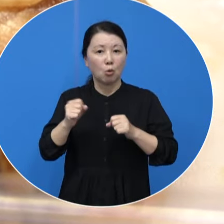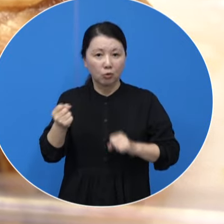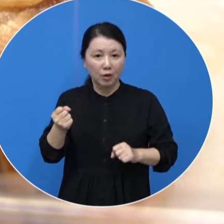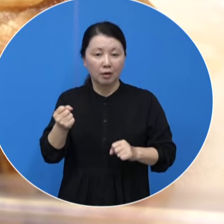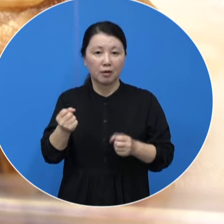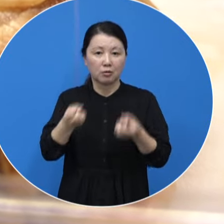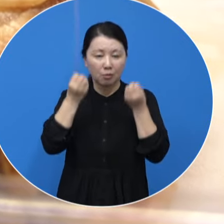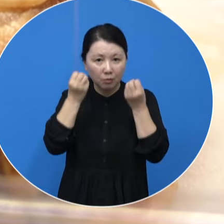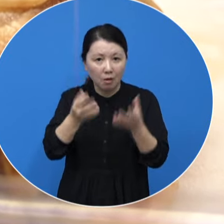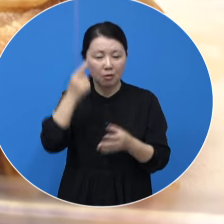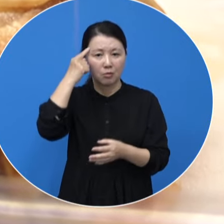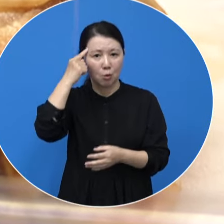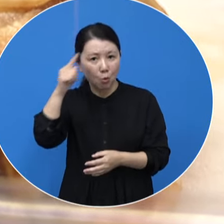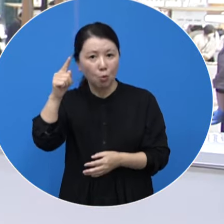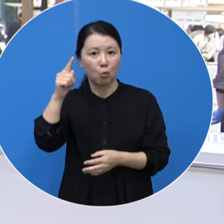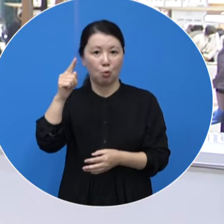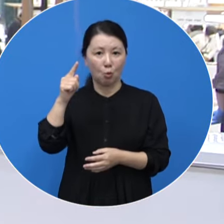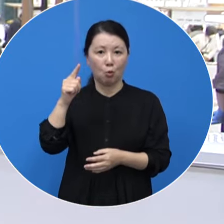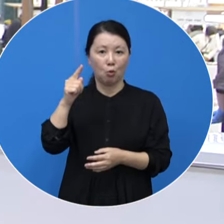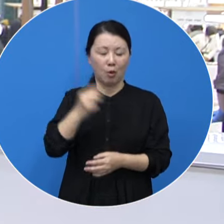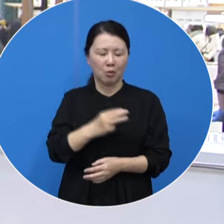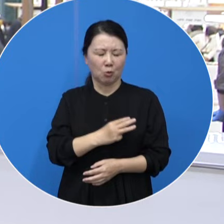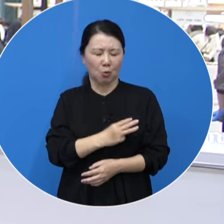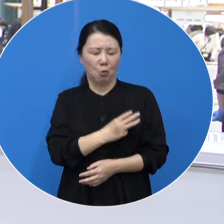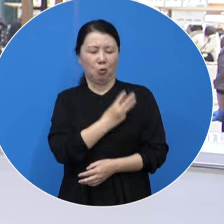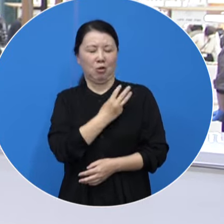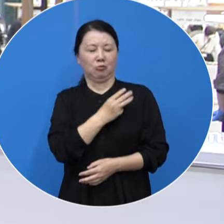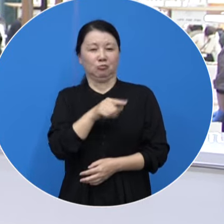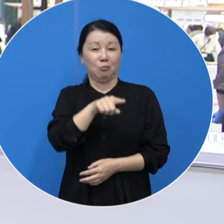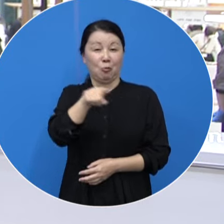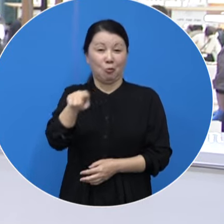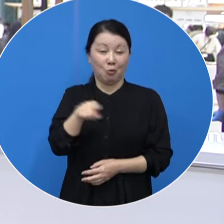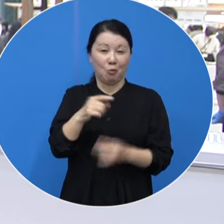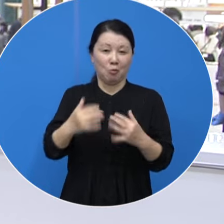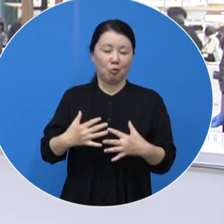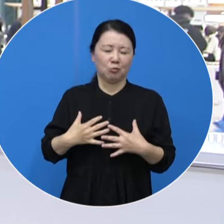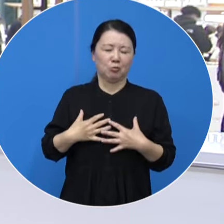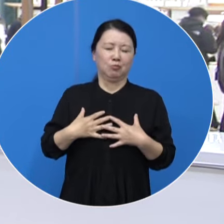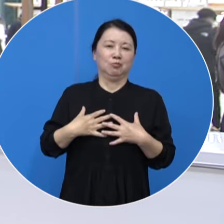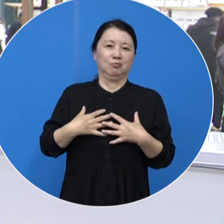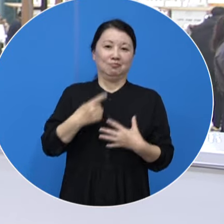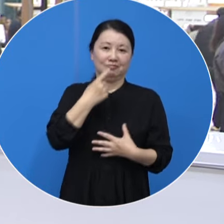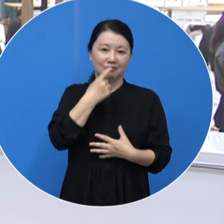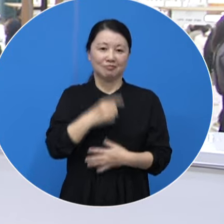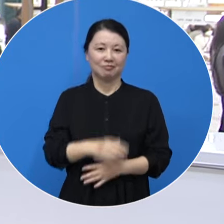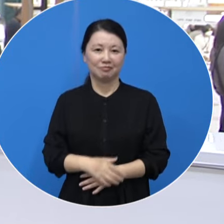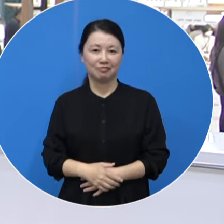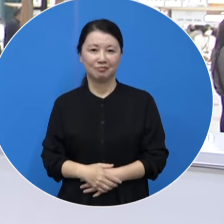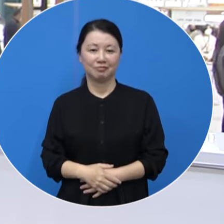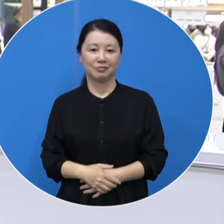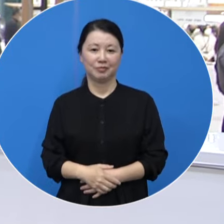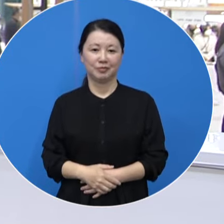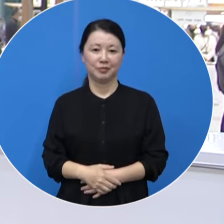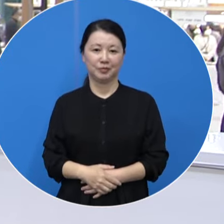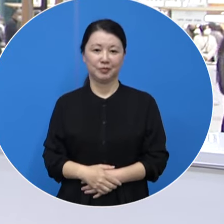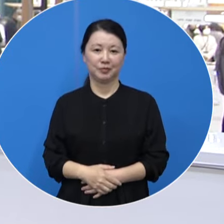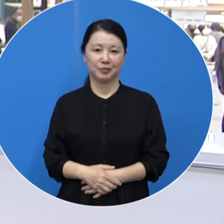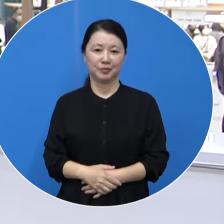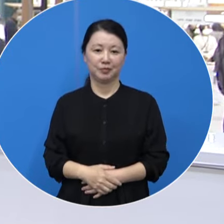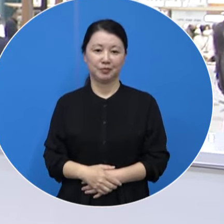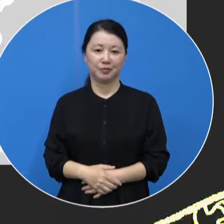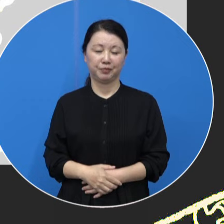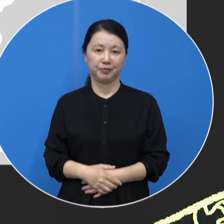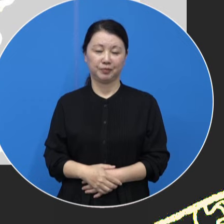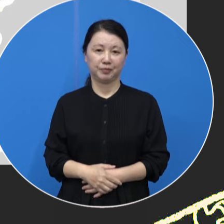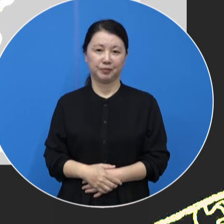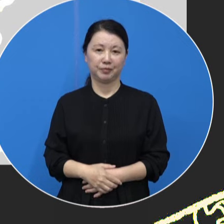の斬新なアイデアと情熱といいますかね、そういうのをひしひしと感じさせていただいてます。